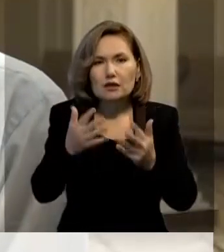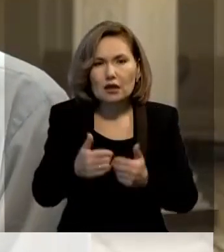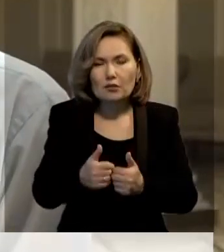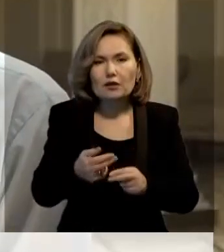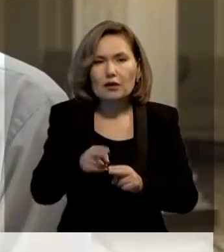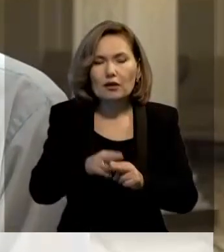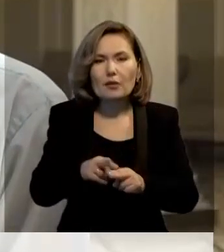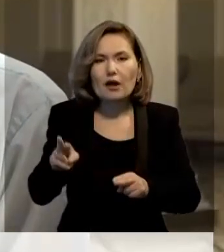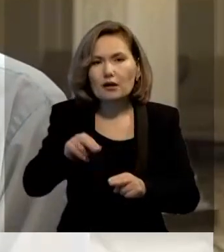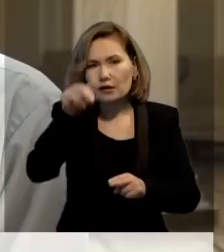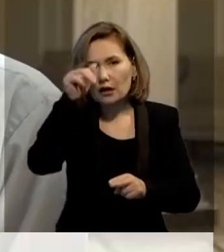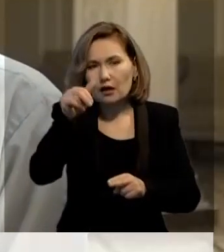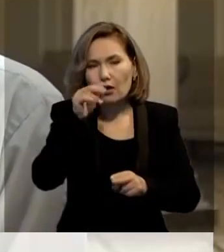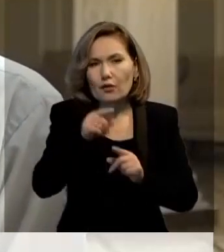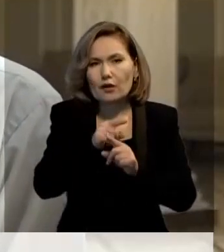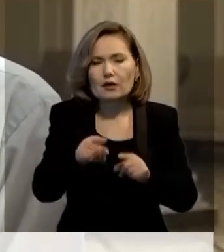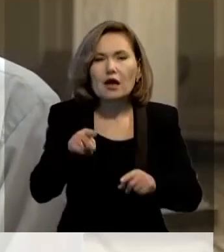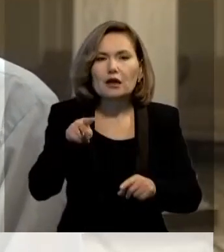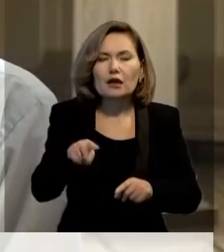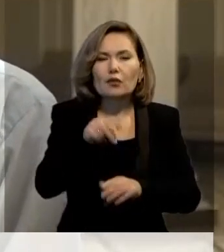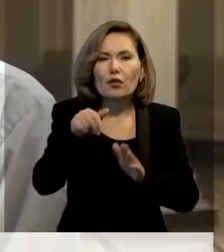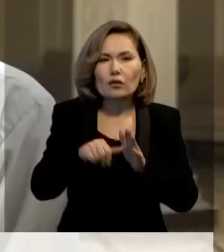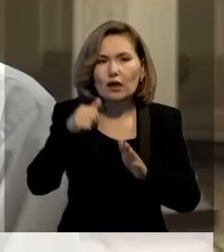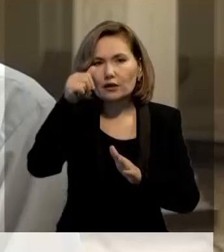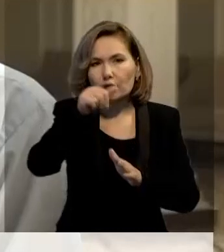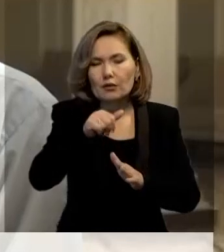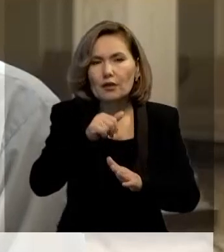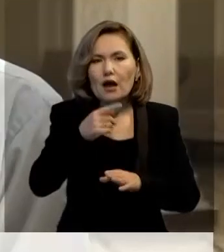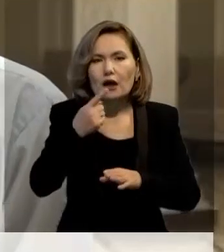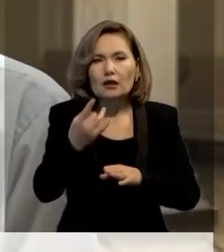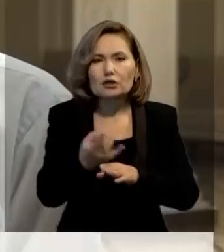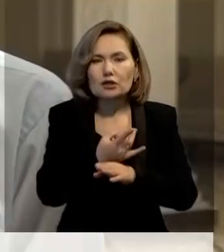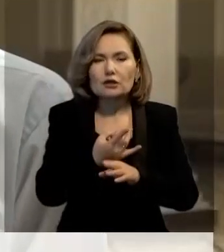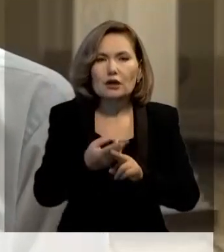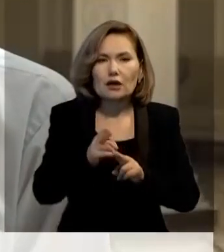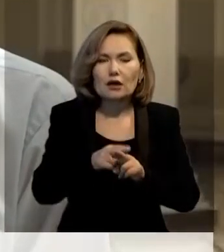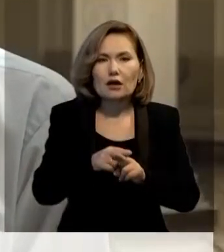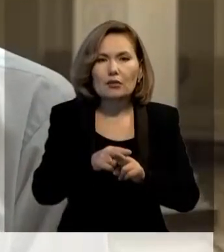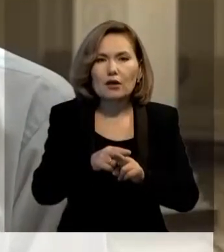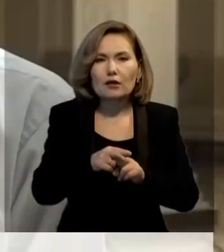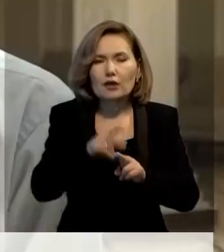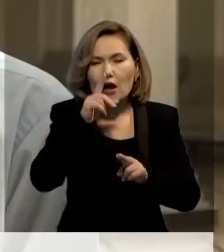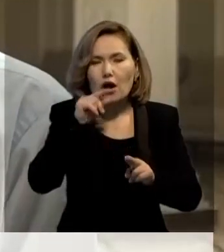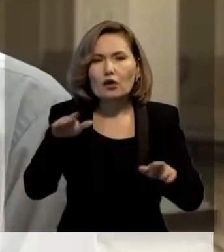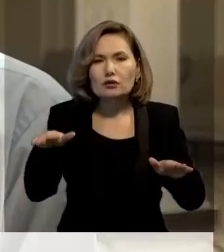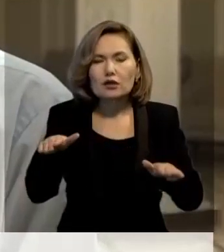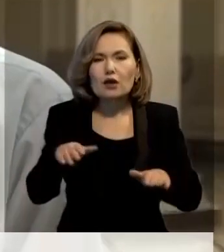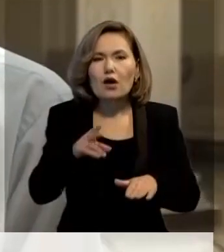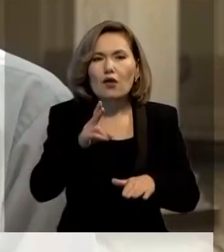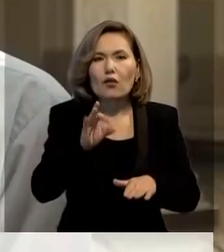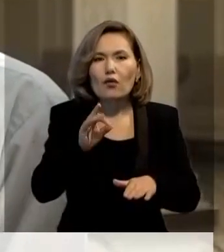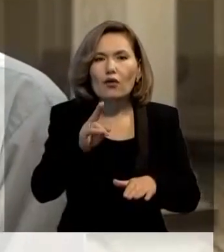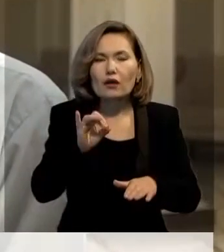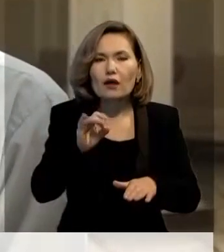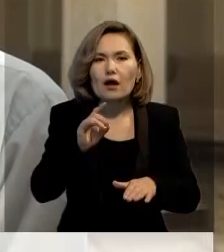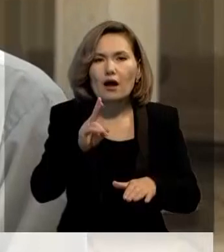кезинде каңтардын ортосунда 2016 жылы алгачкы ирет биздер кыстап жаткан кулкы казарды көрдүк. Оган дейин биздер